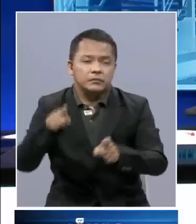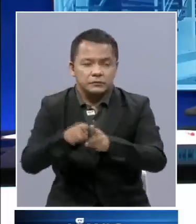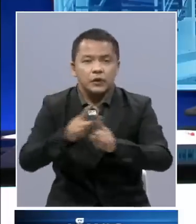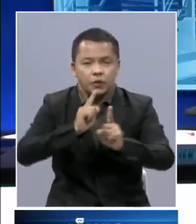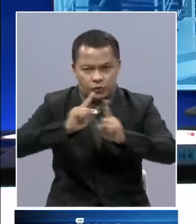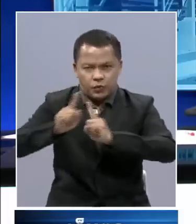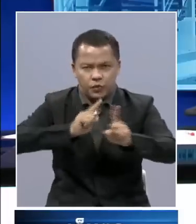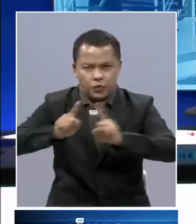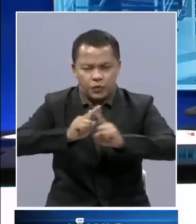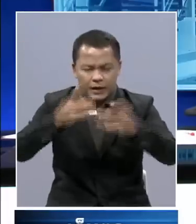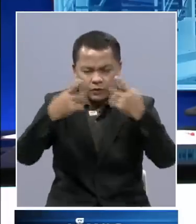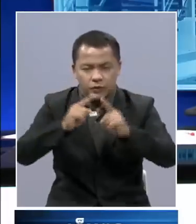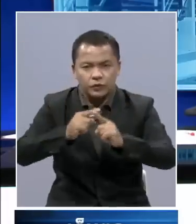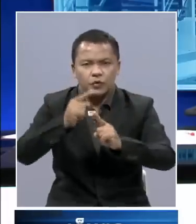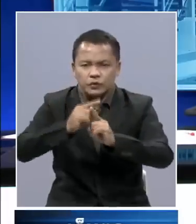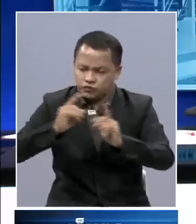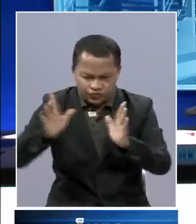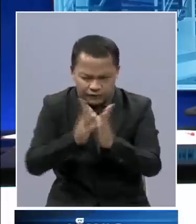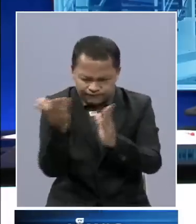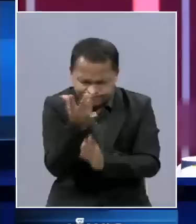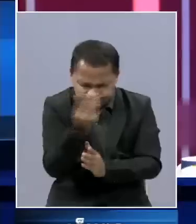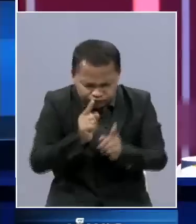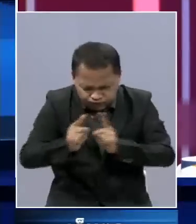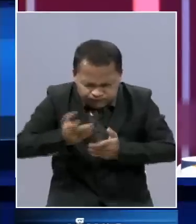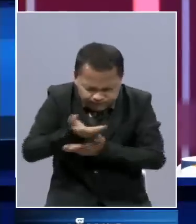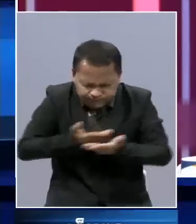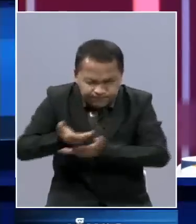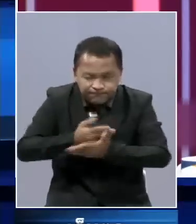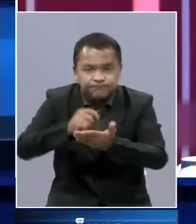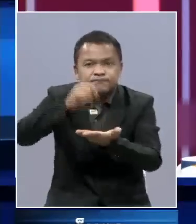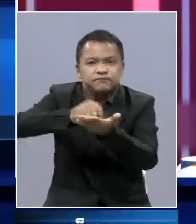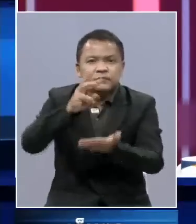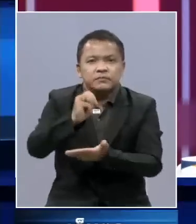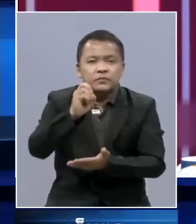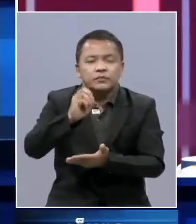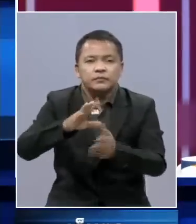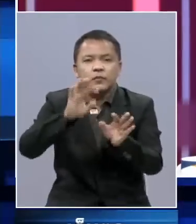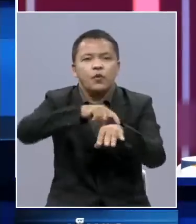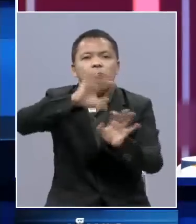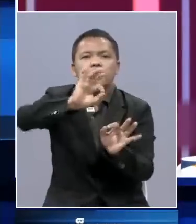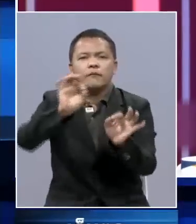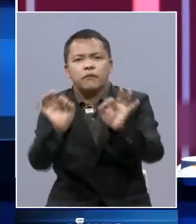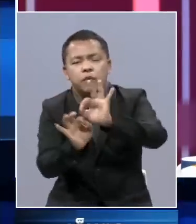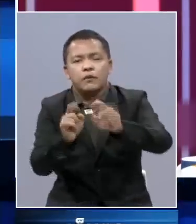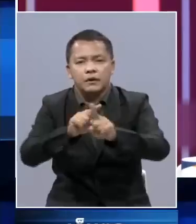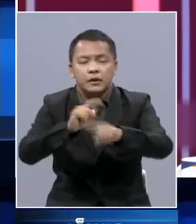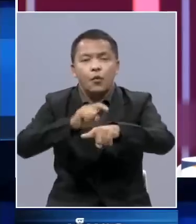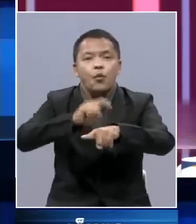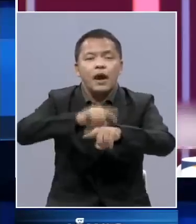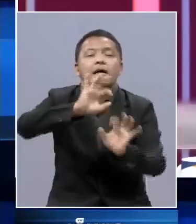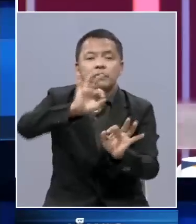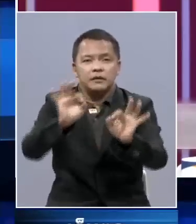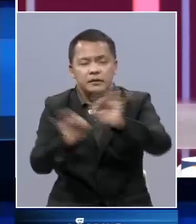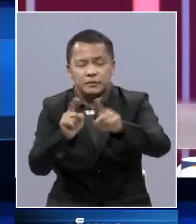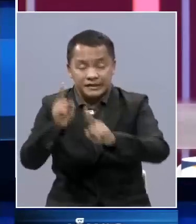คุยกันจนกระทั่งหยดสุดท้ายจริงๆอ่ะถึงว่าการเซ็น MOU มันถึงได้เลทไป ใช่ฤกษ์เนี่ยเลื่อนออกไปเ